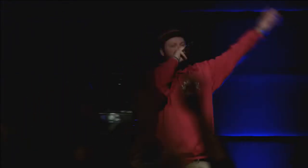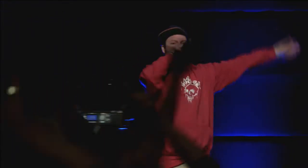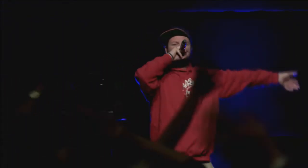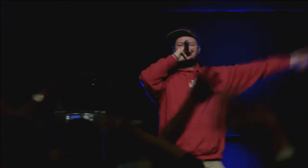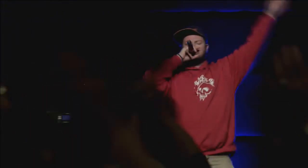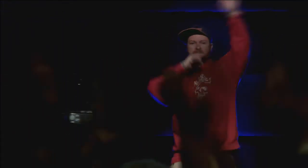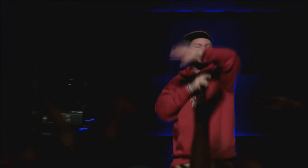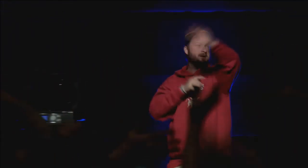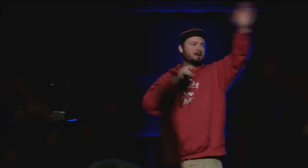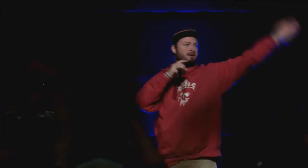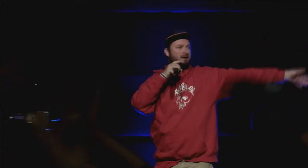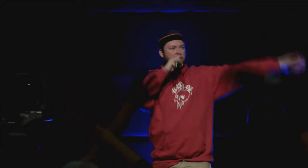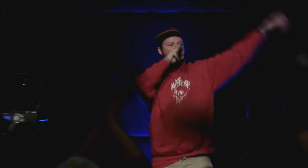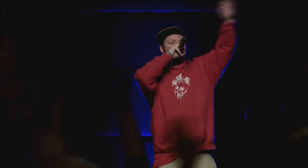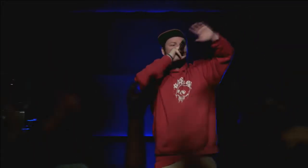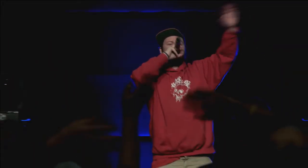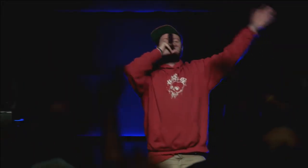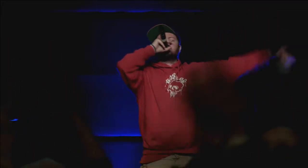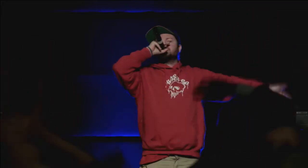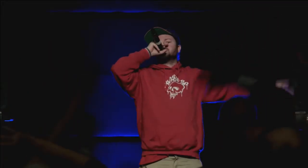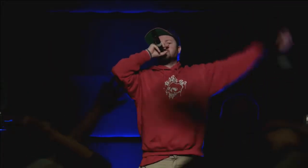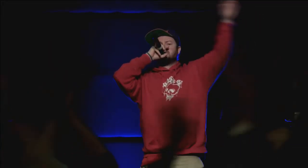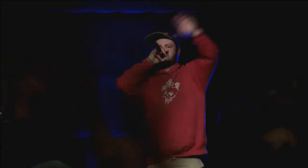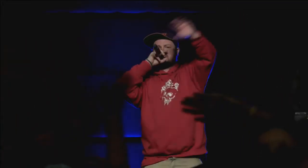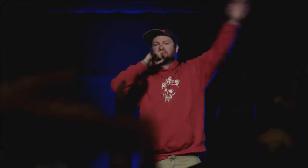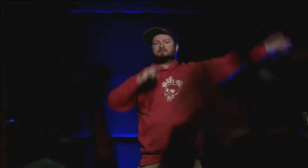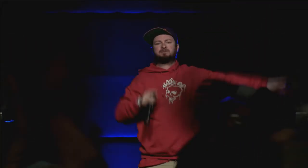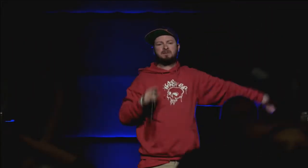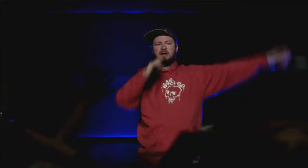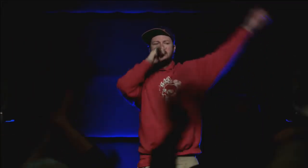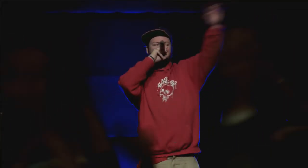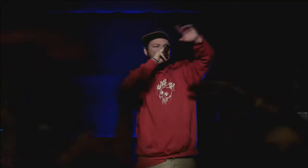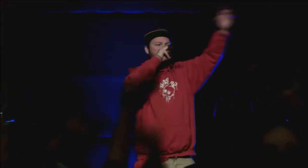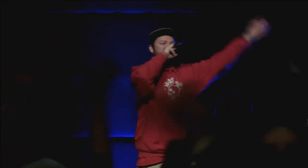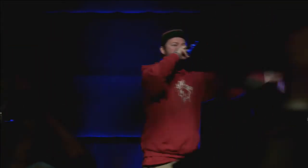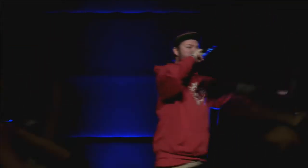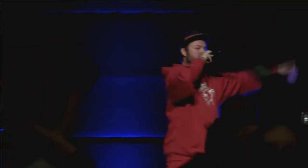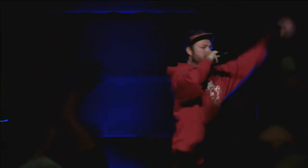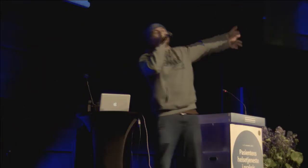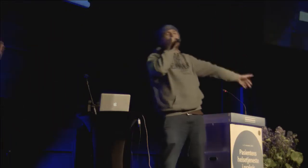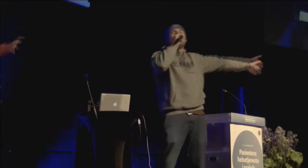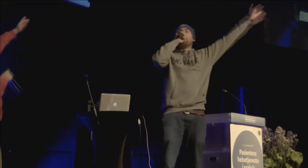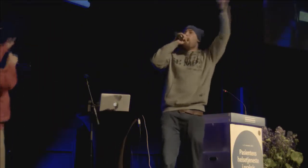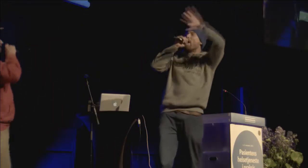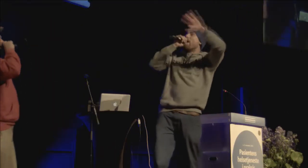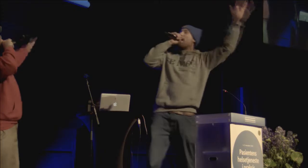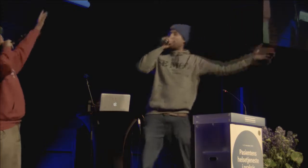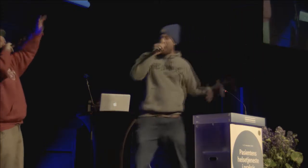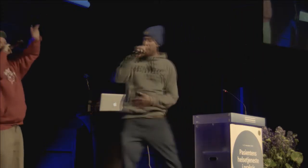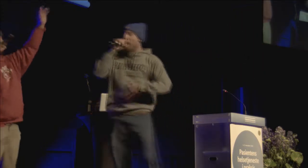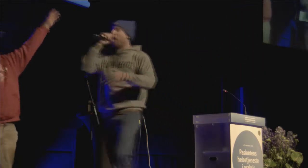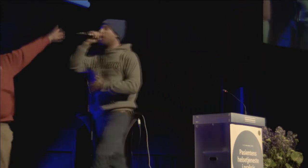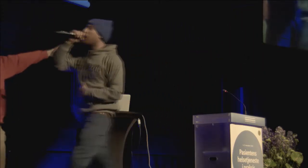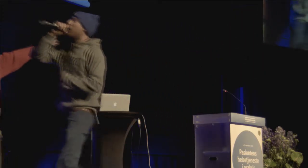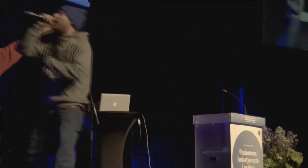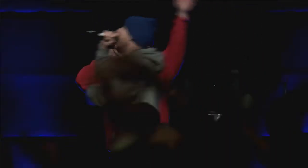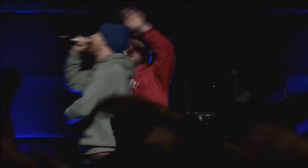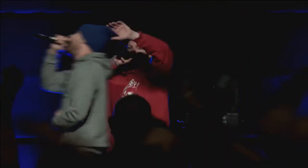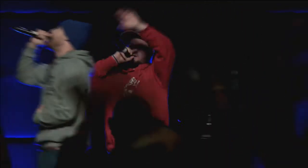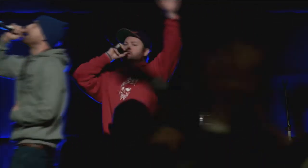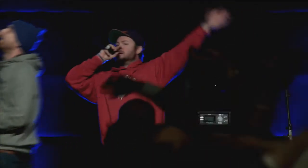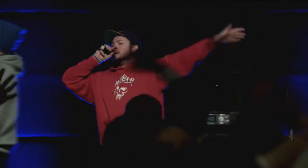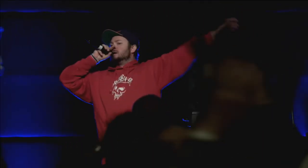deg på, hold deg på. Hvem er det som svetter her? Må du huske. Yes, kom igjen, kom igjen. Mine venner. Ja da. At jeg var